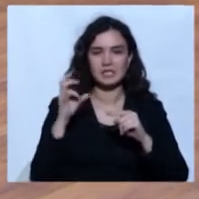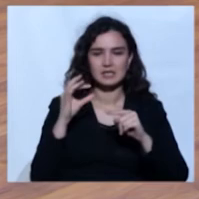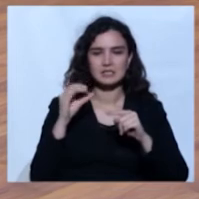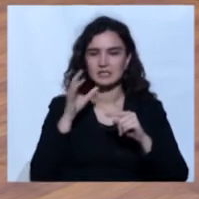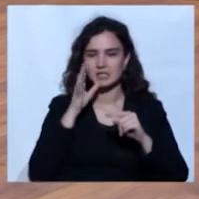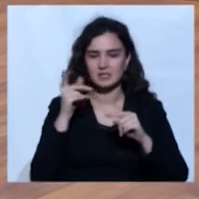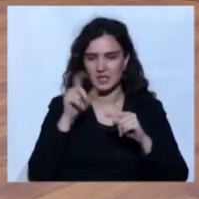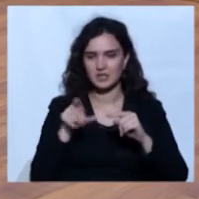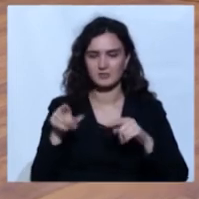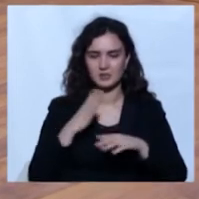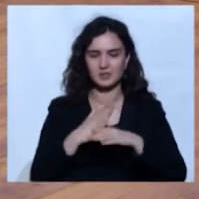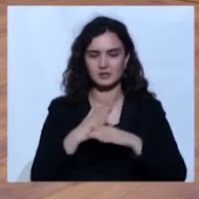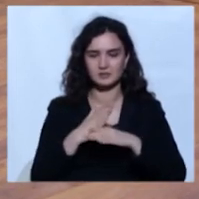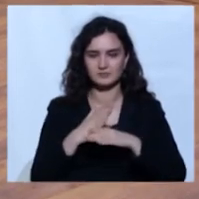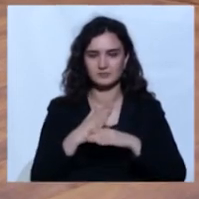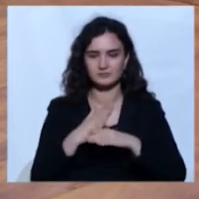არის ადამიანი